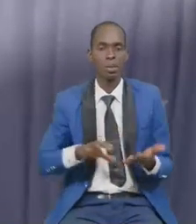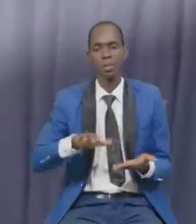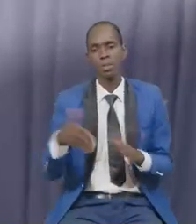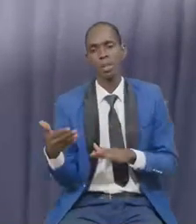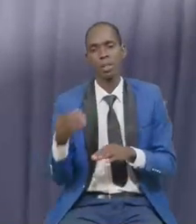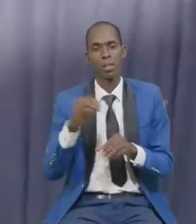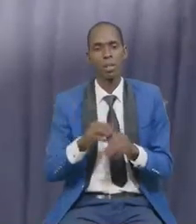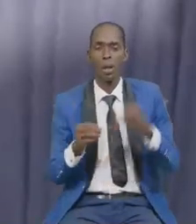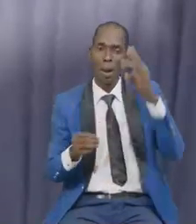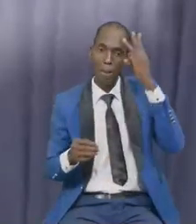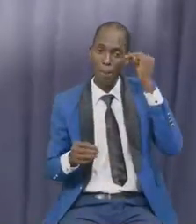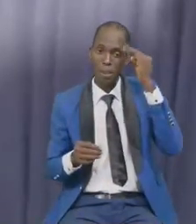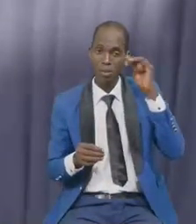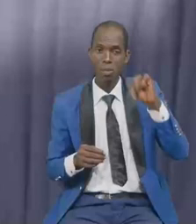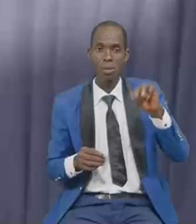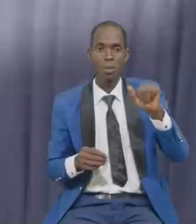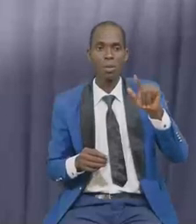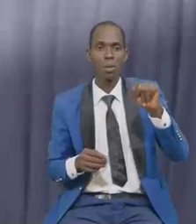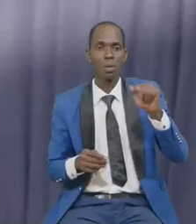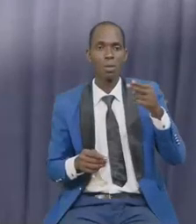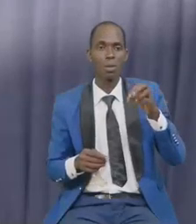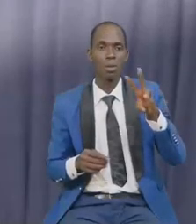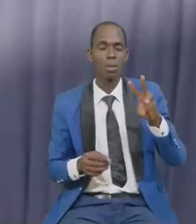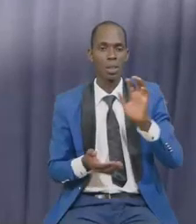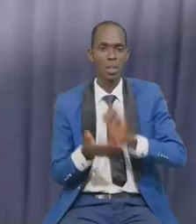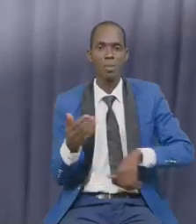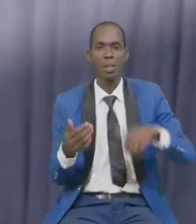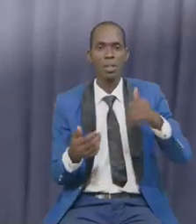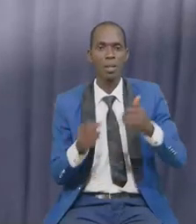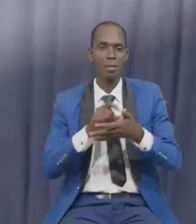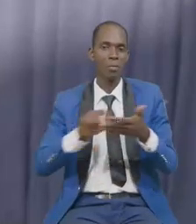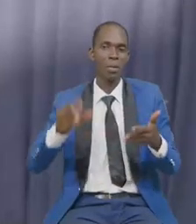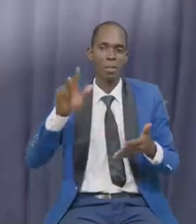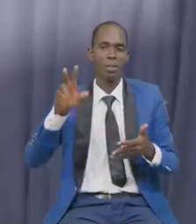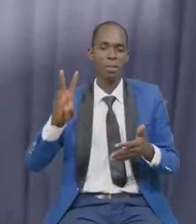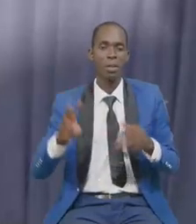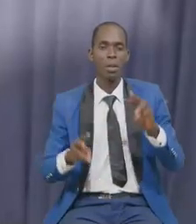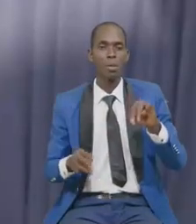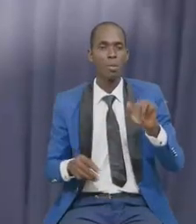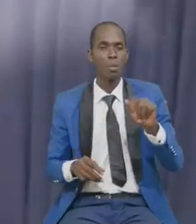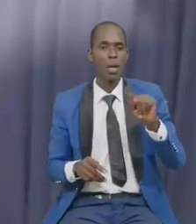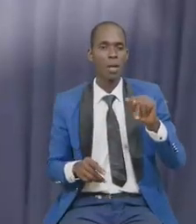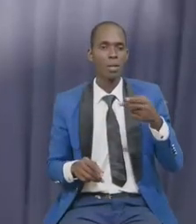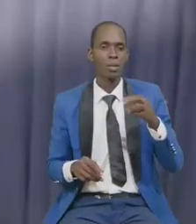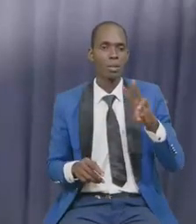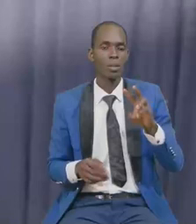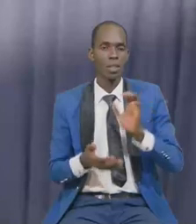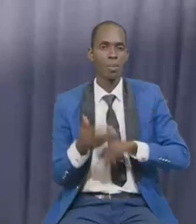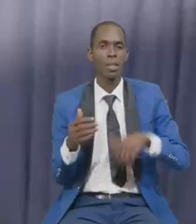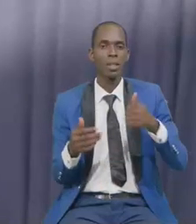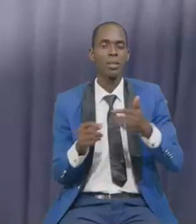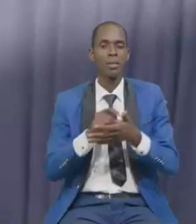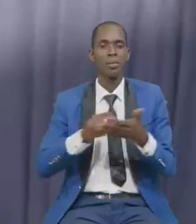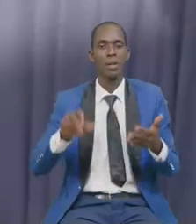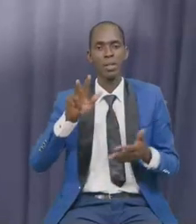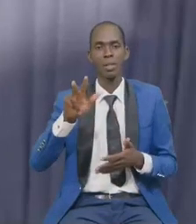Matthieu 10. Verset 36. En Matthieu 10, verset